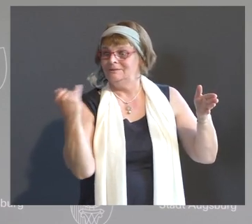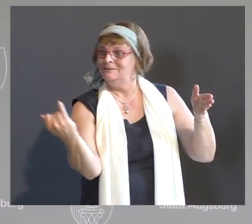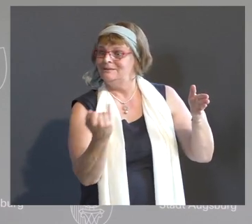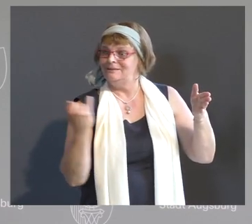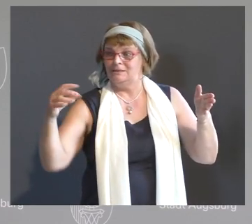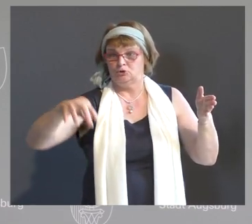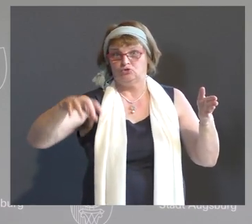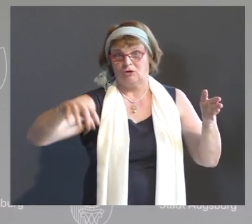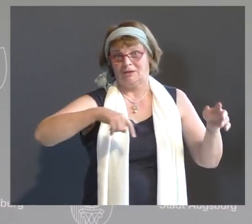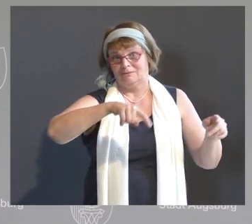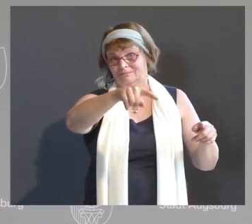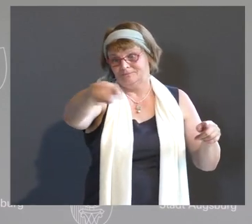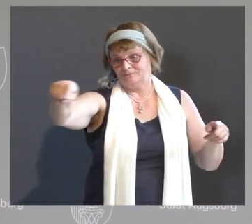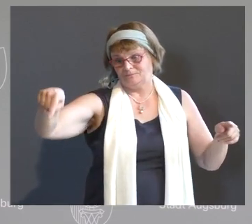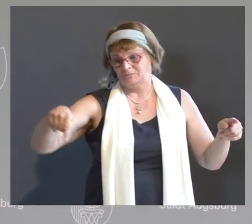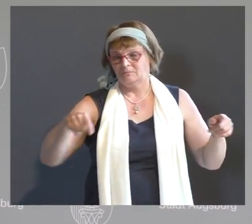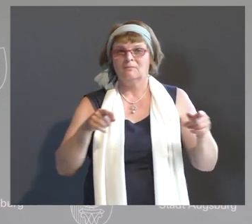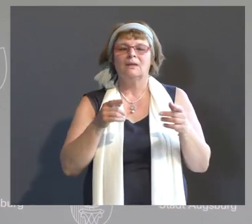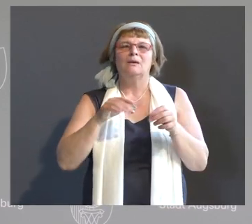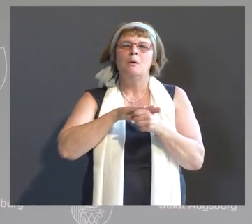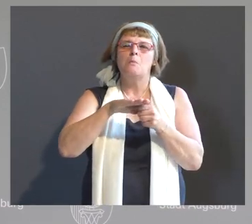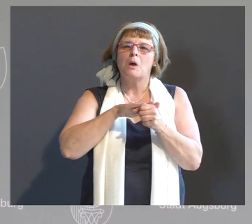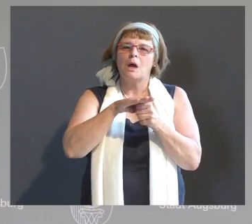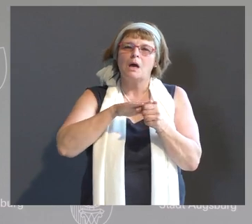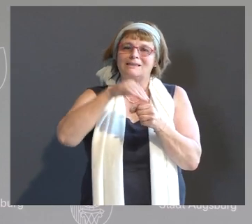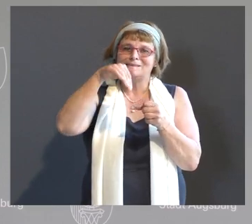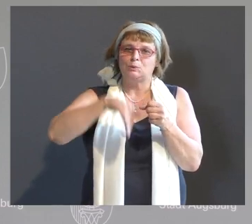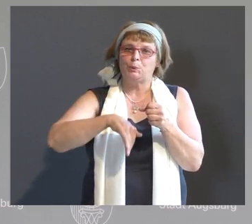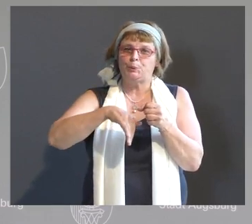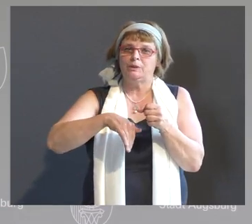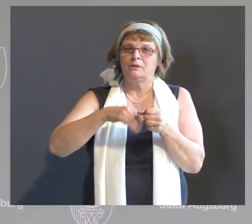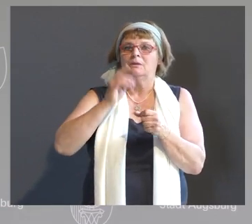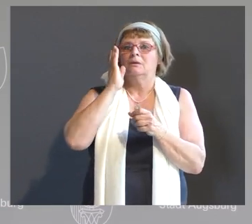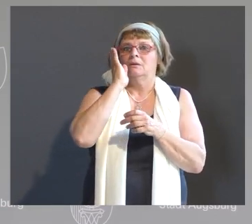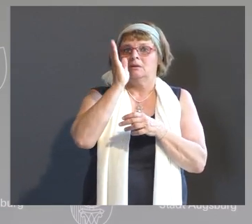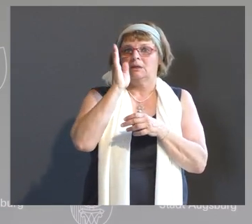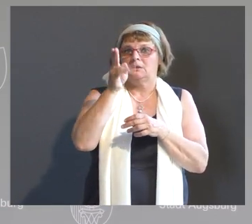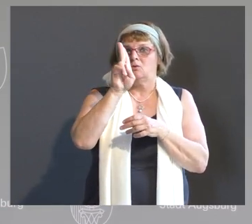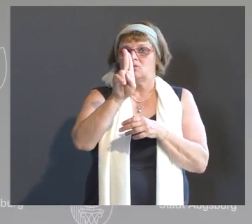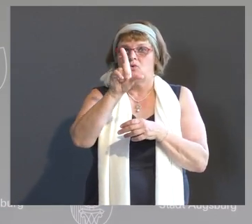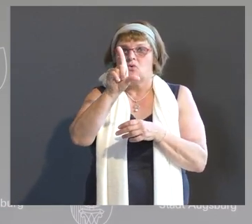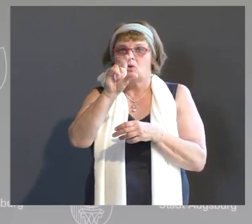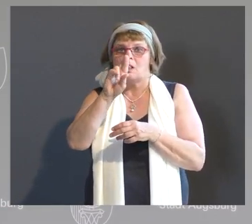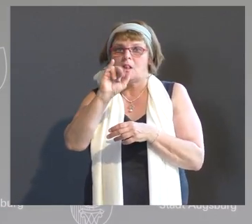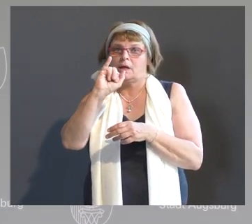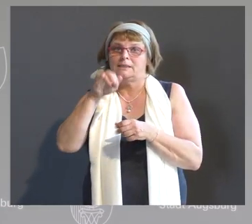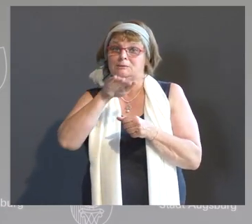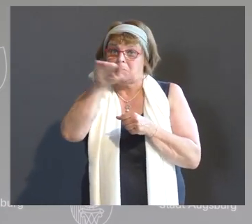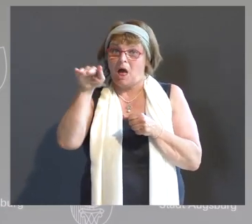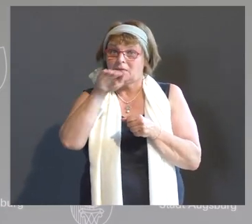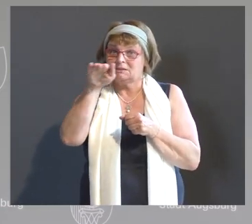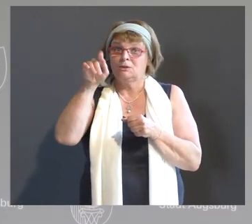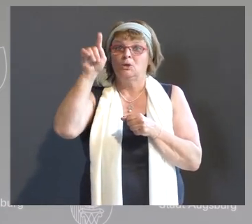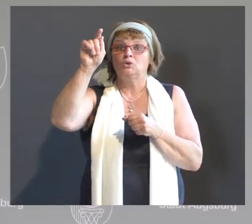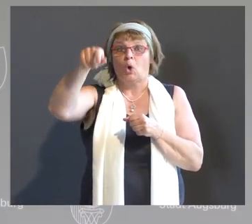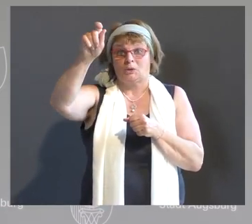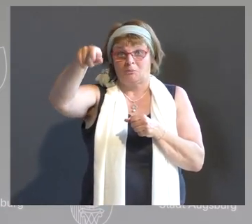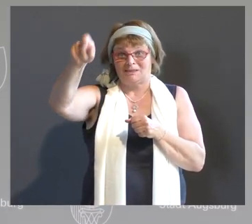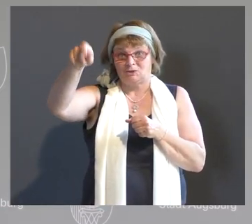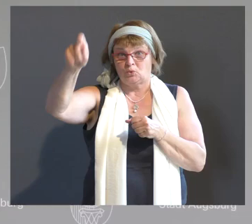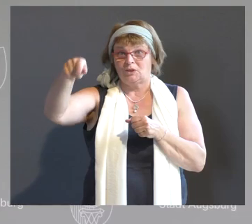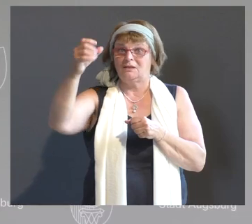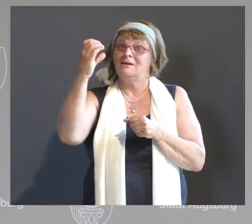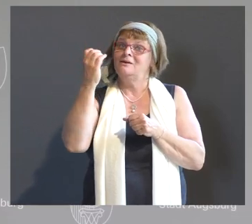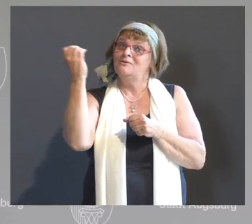Wir haben im südlichen Bereich Richtung Ulrichsplatz auch Personen gehabt, da sind auch vereinzelt